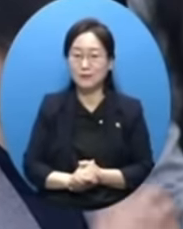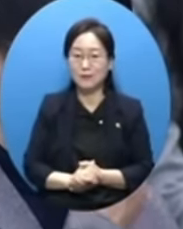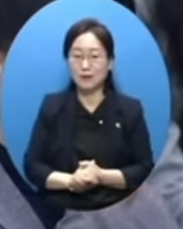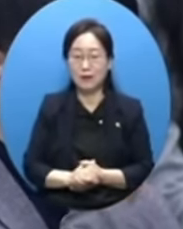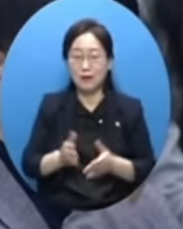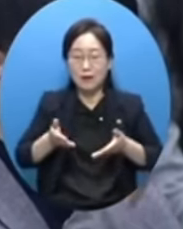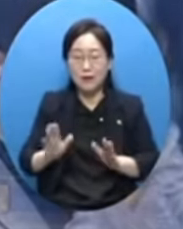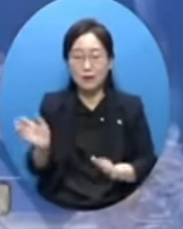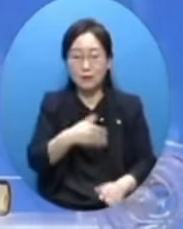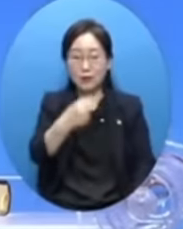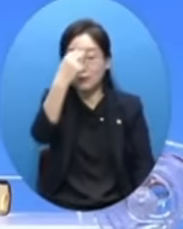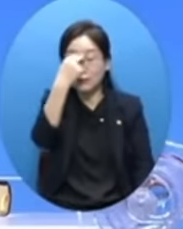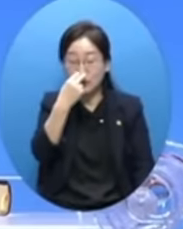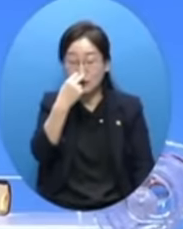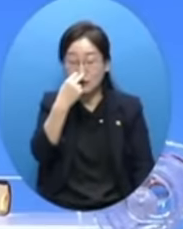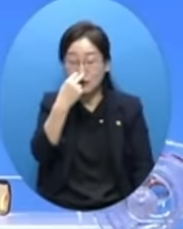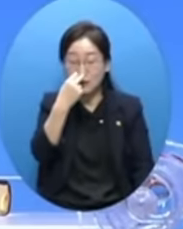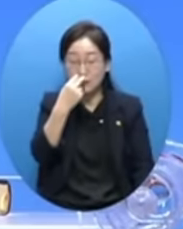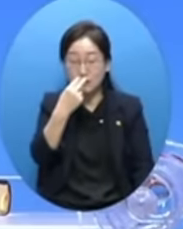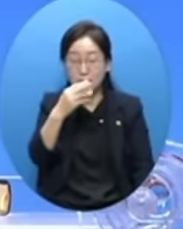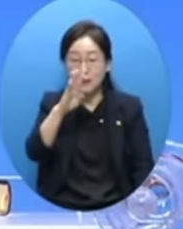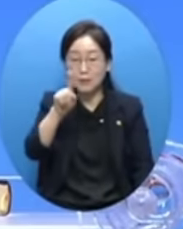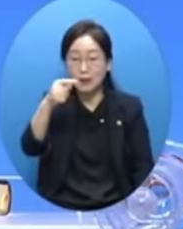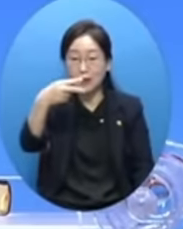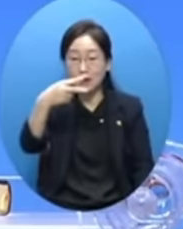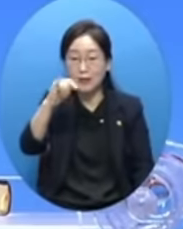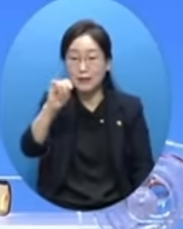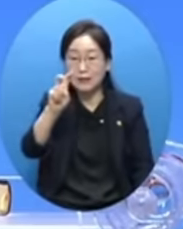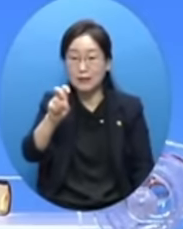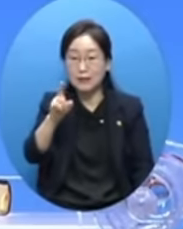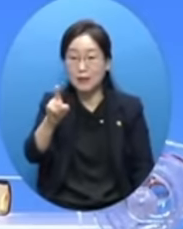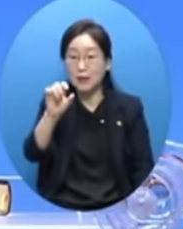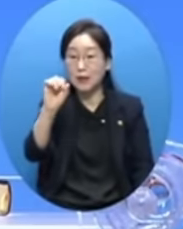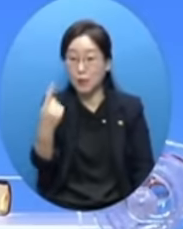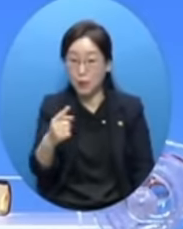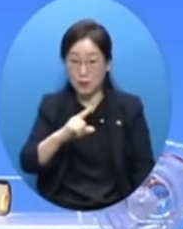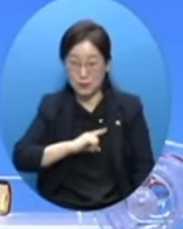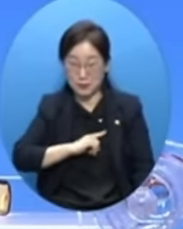나무에서부터 앞을 보지 못하는 맹인 바디메오가 예수님이 지나가신다는